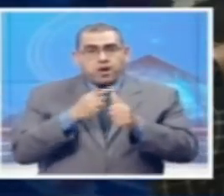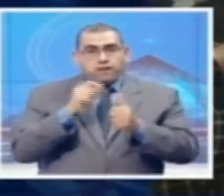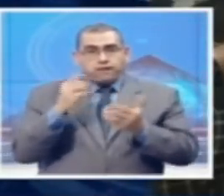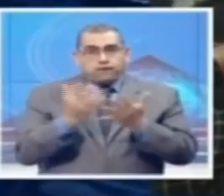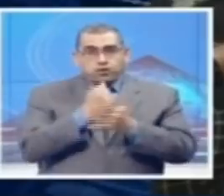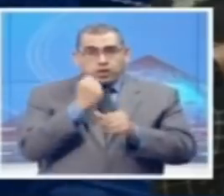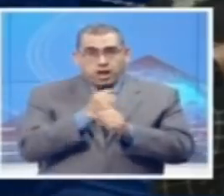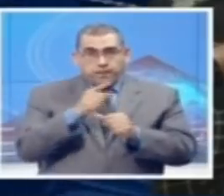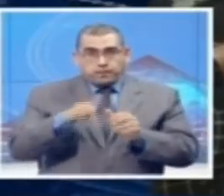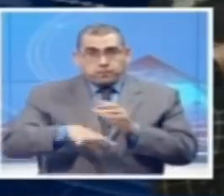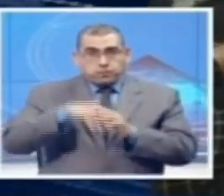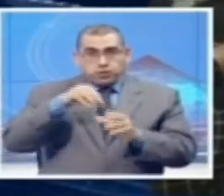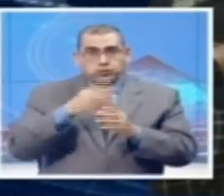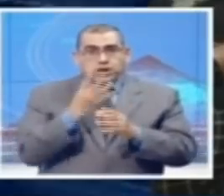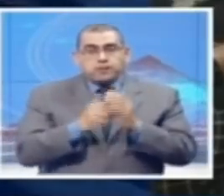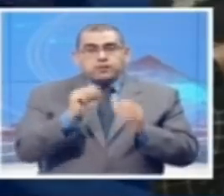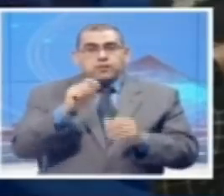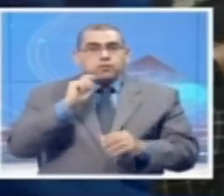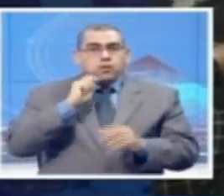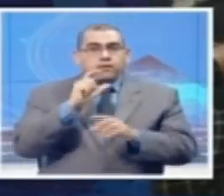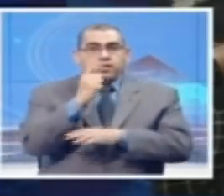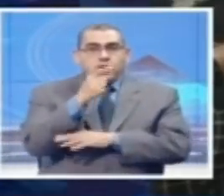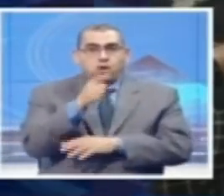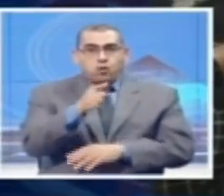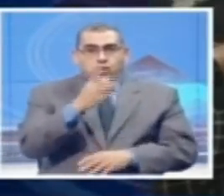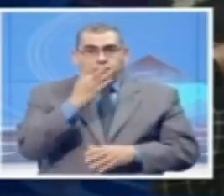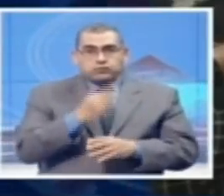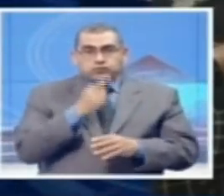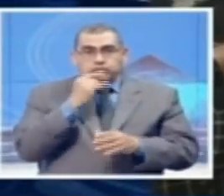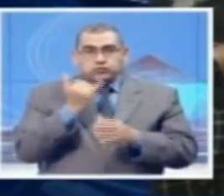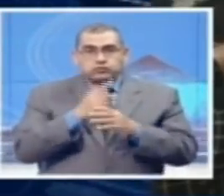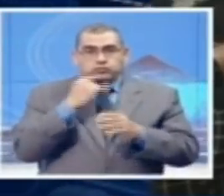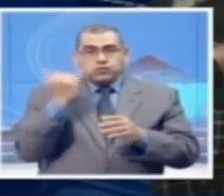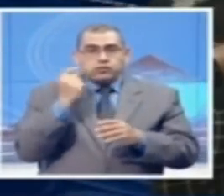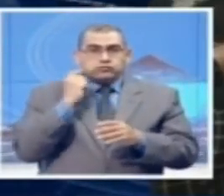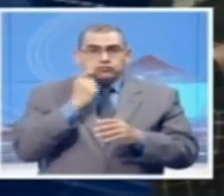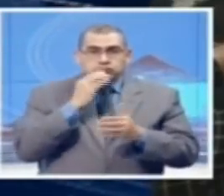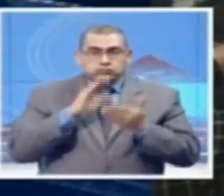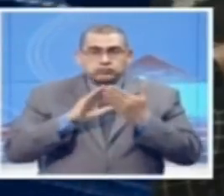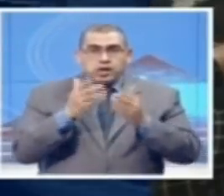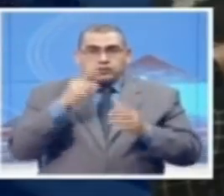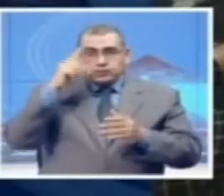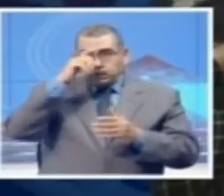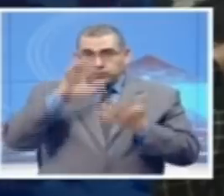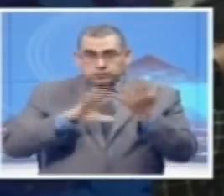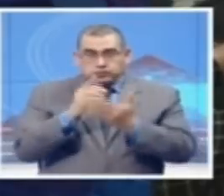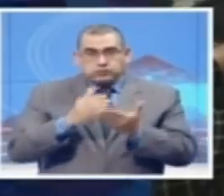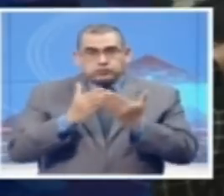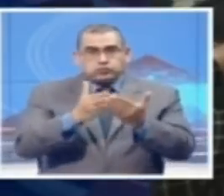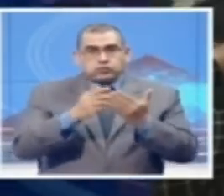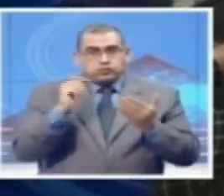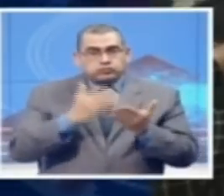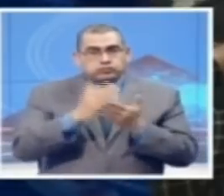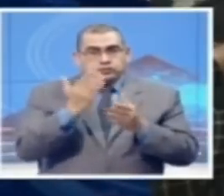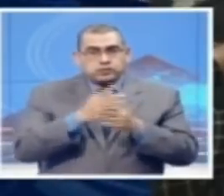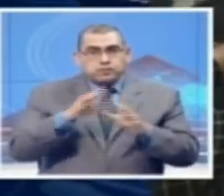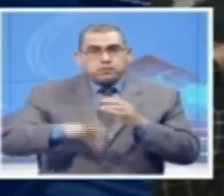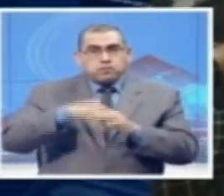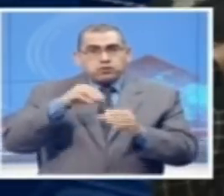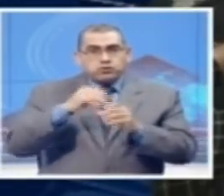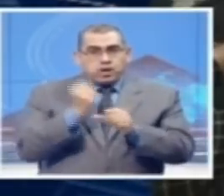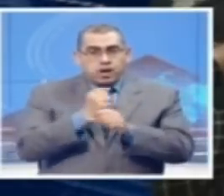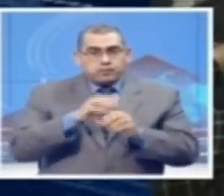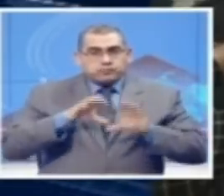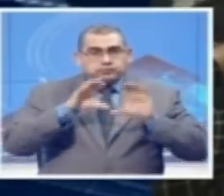فرص العمل بهذه المشروعات لأبناء محافظة الدقهلية، وشدد على تدليل أي عقبات تواجه المستثمرين في تنفيذ مشروعات